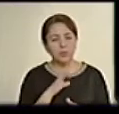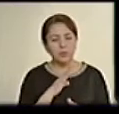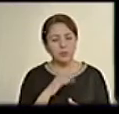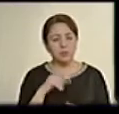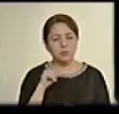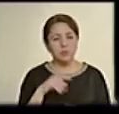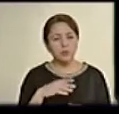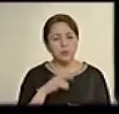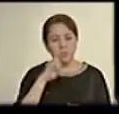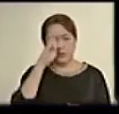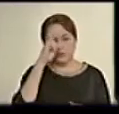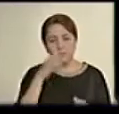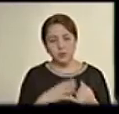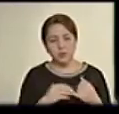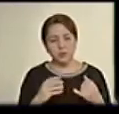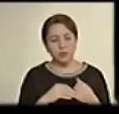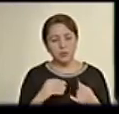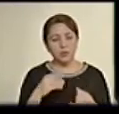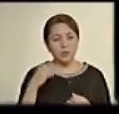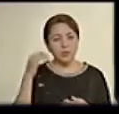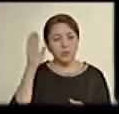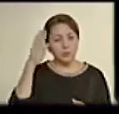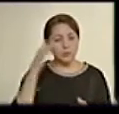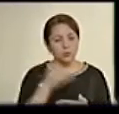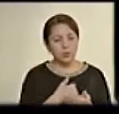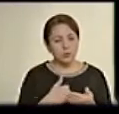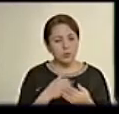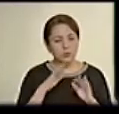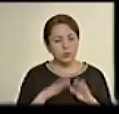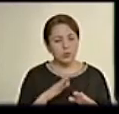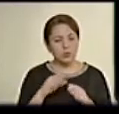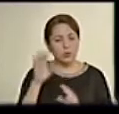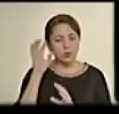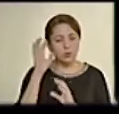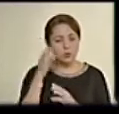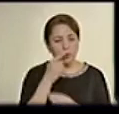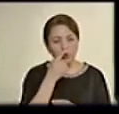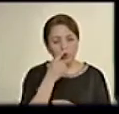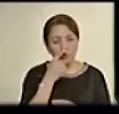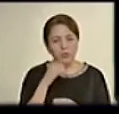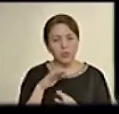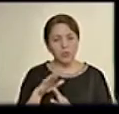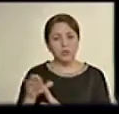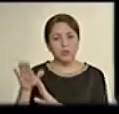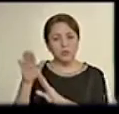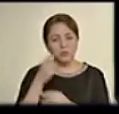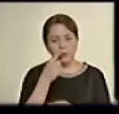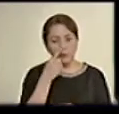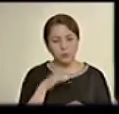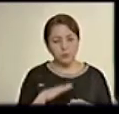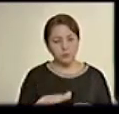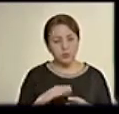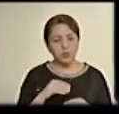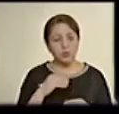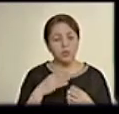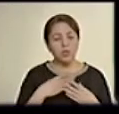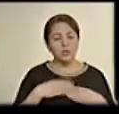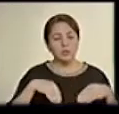o'sha sug'orilmaydigan yaylovlar yoki tog' yoki qir oldi hududlari jamoa yerlariniki bo'lgan.